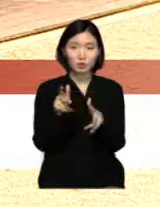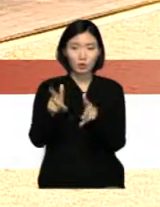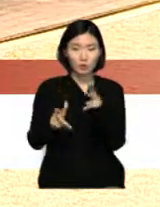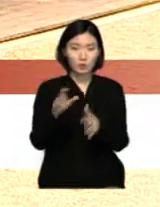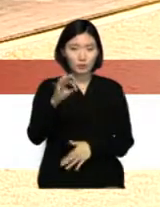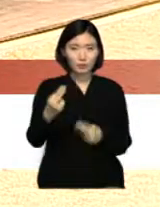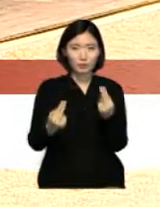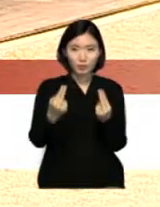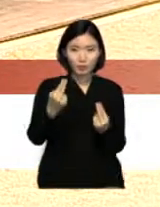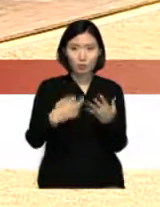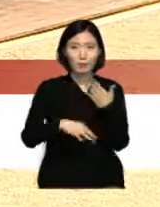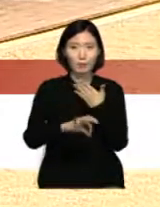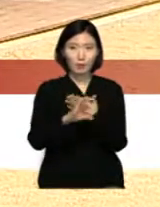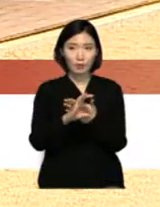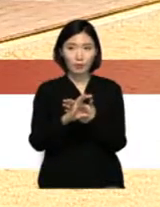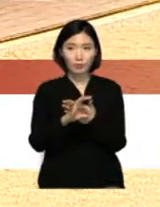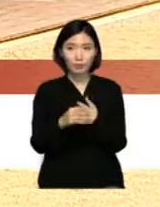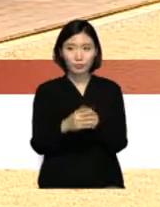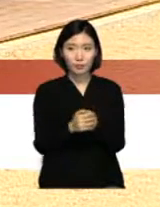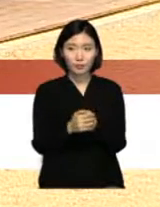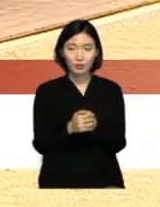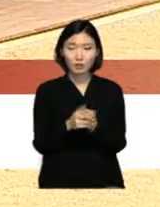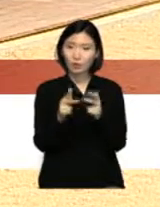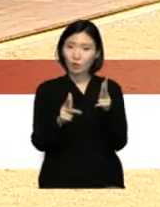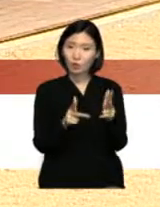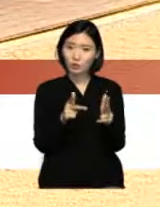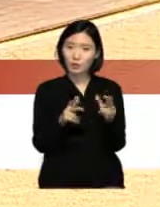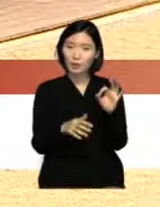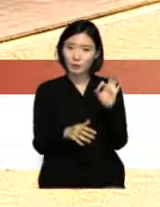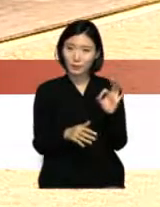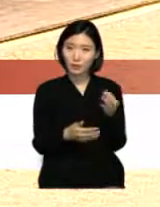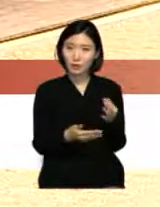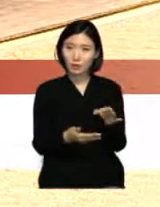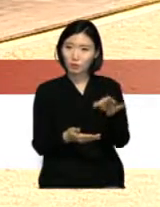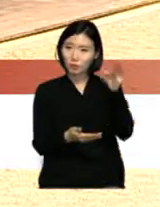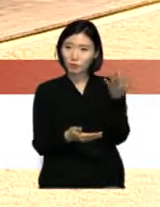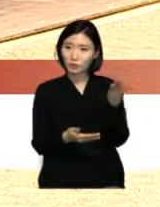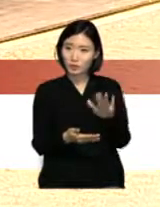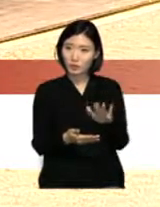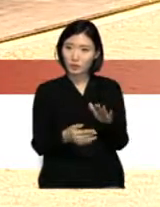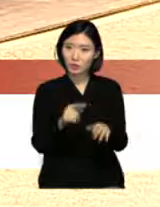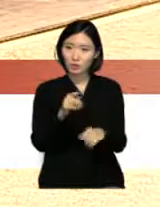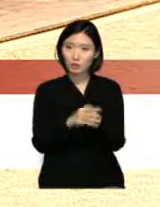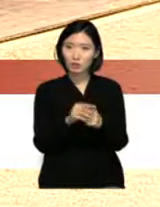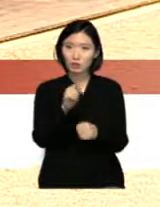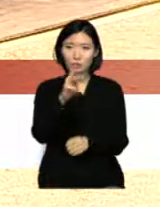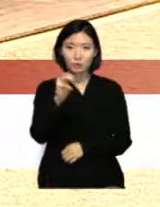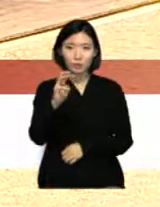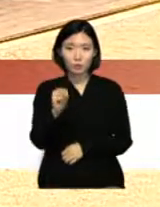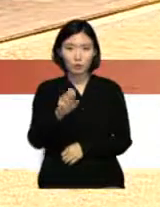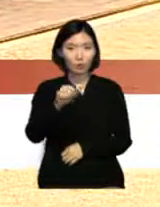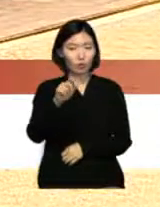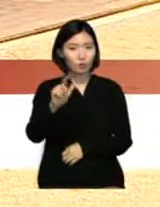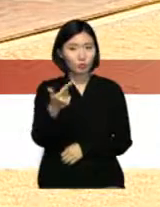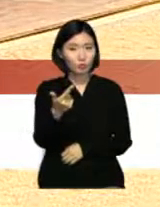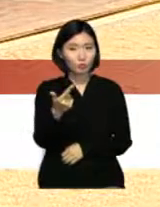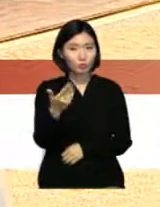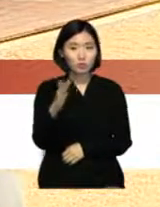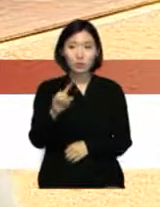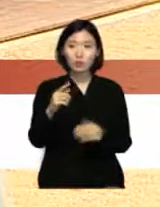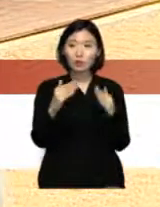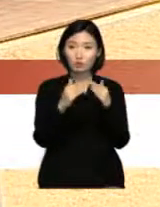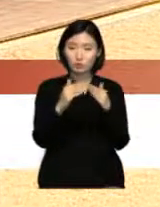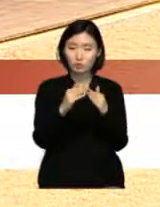비교를 해봐도 이게 공사비가 높은데 그거 뭐 평당 한 500, 600 정도 나오는데 이게 지금 평당